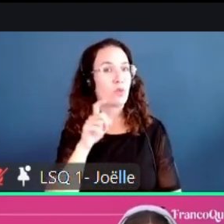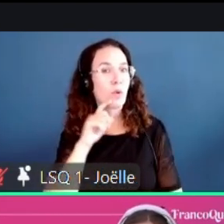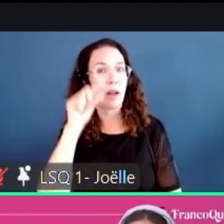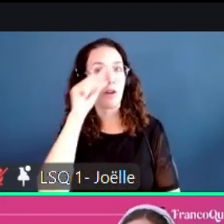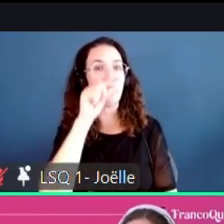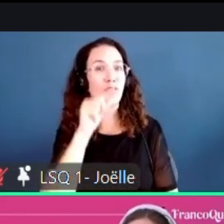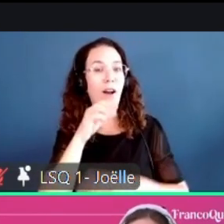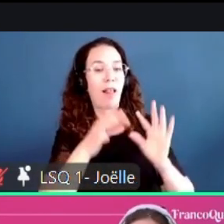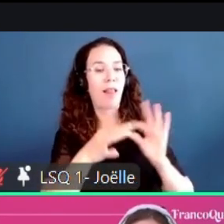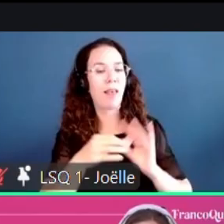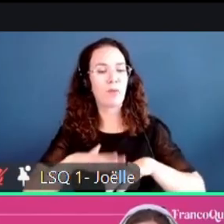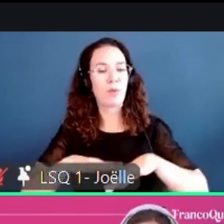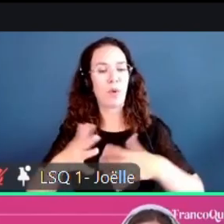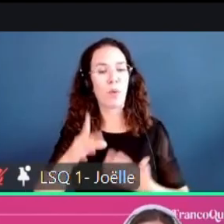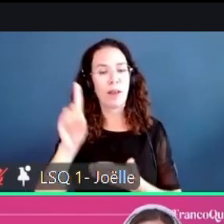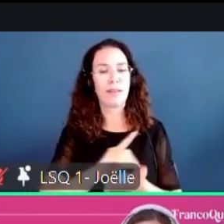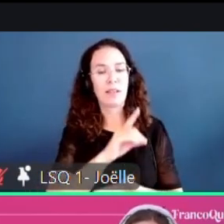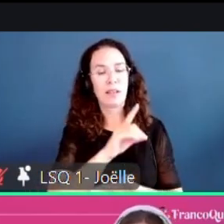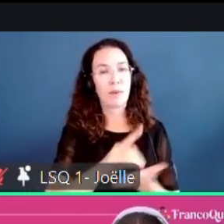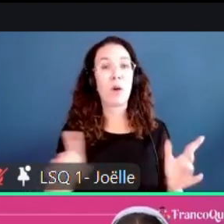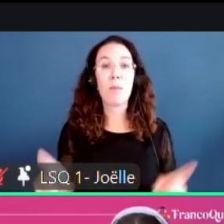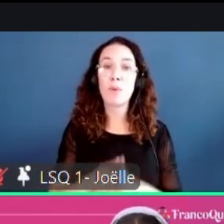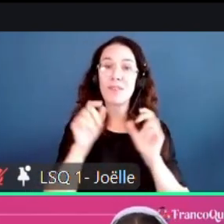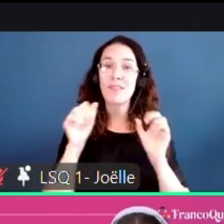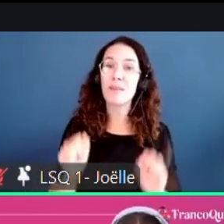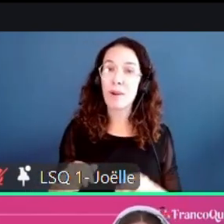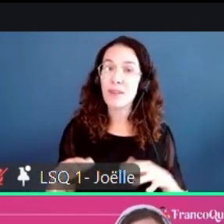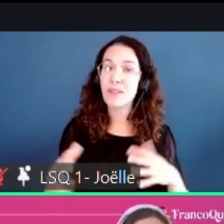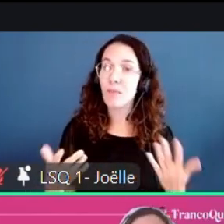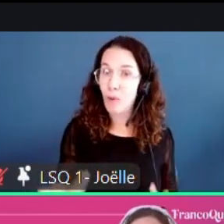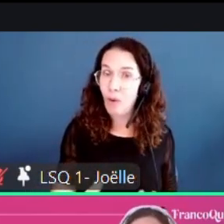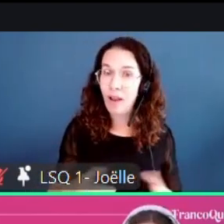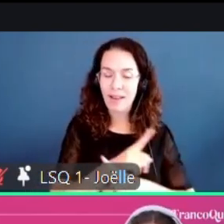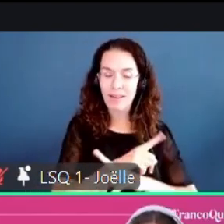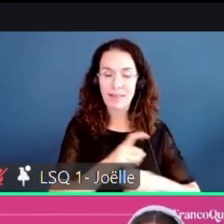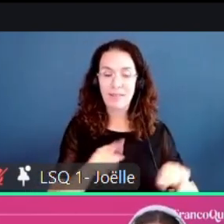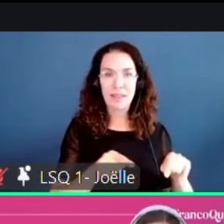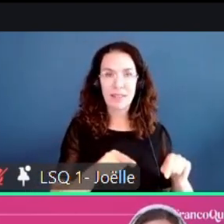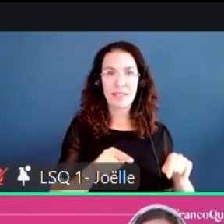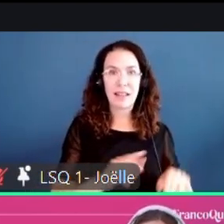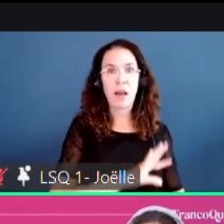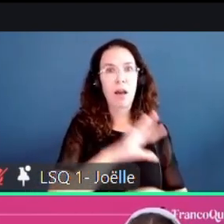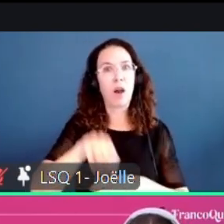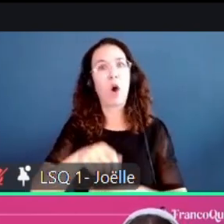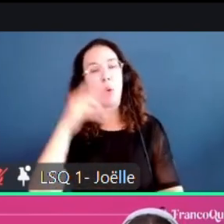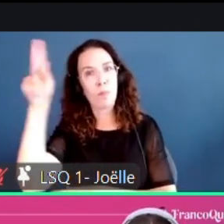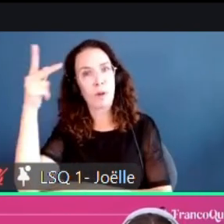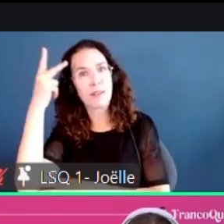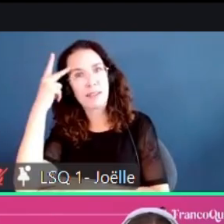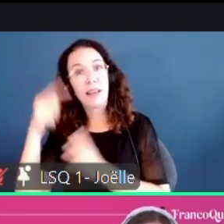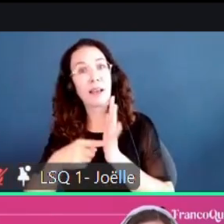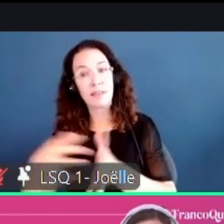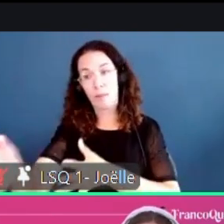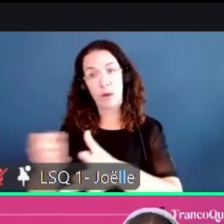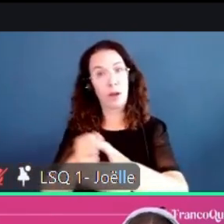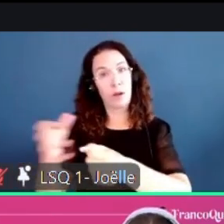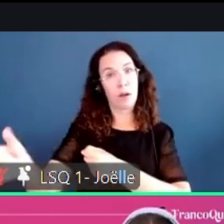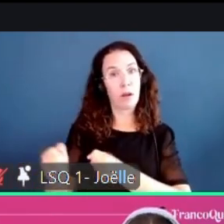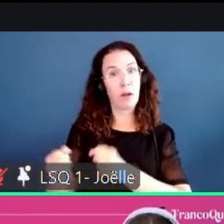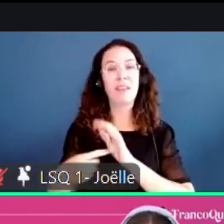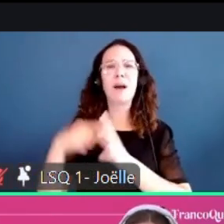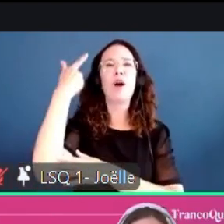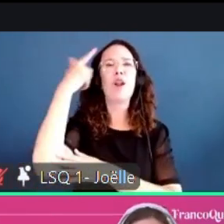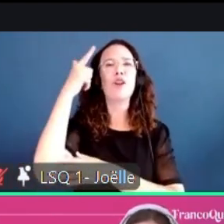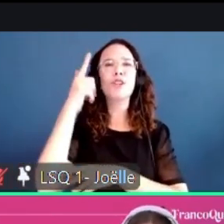la discrimination, mais ça peut aussi être d'inclure la diversité dans d'autres politiques, des politiques de dotation pour s'assurer que les logiciels